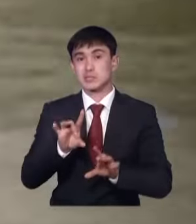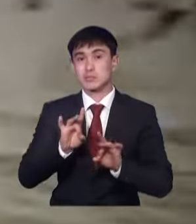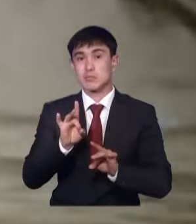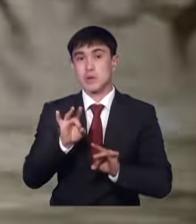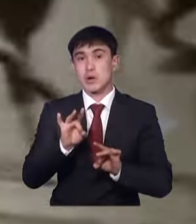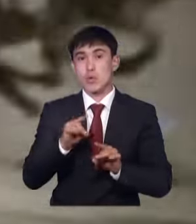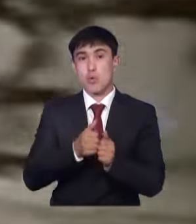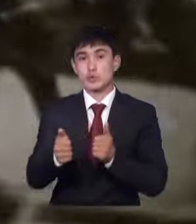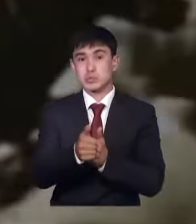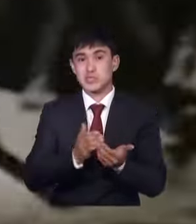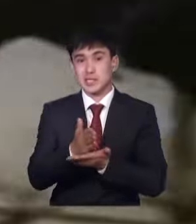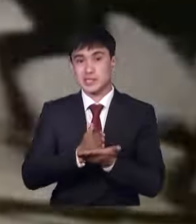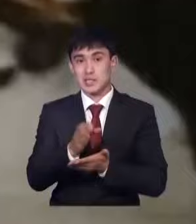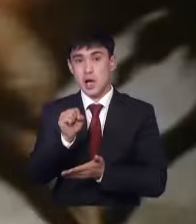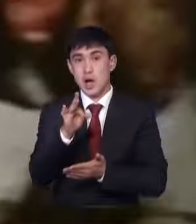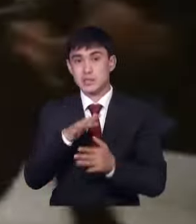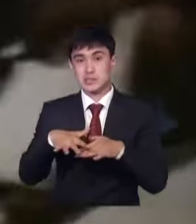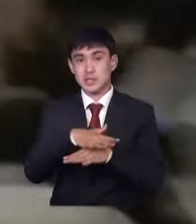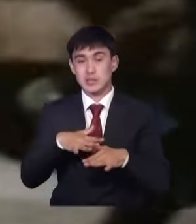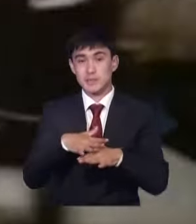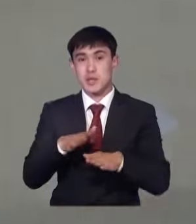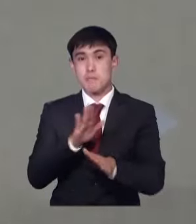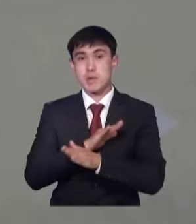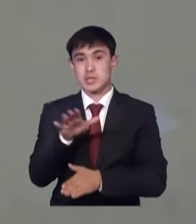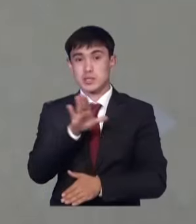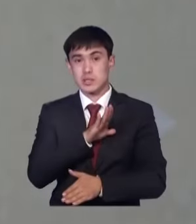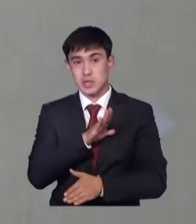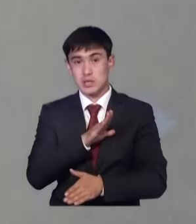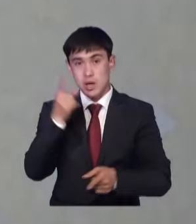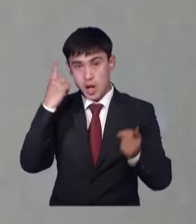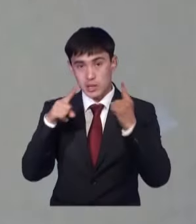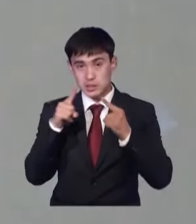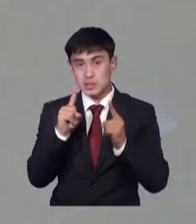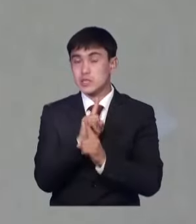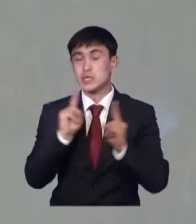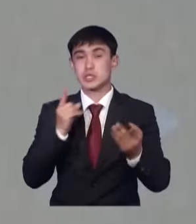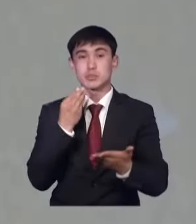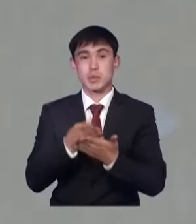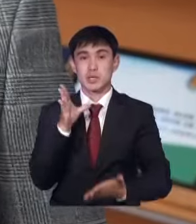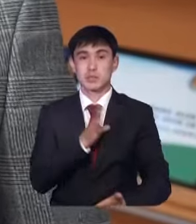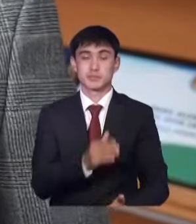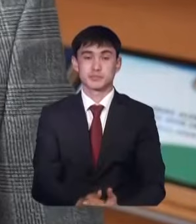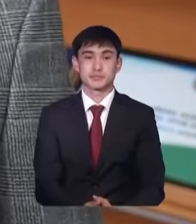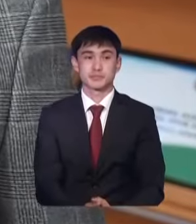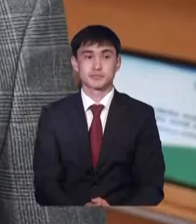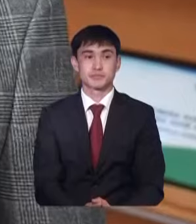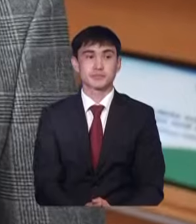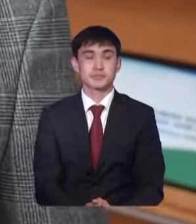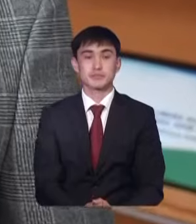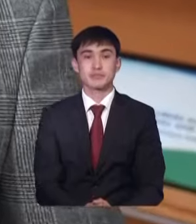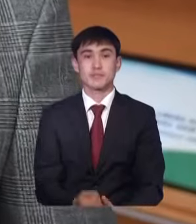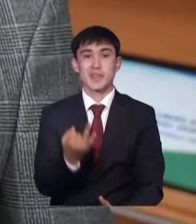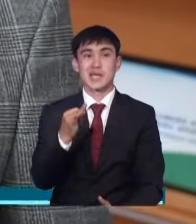озбыр саясат, арыстарды тасадан мерт қылып отырған ақындығында айрықша бағалады. Ильяс